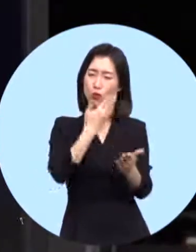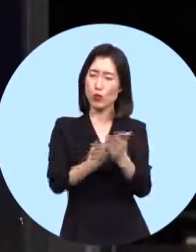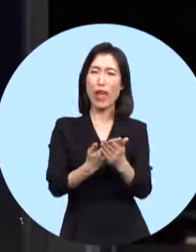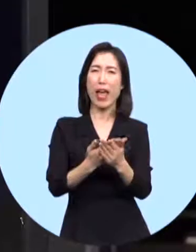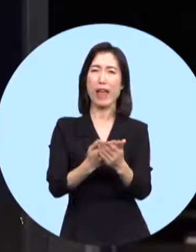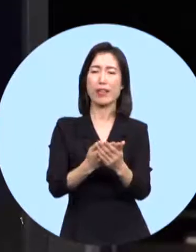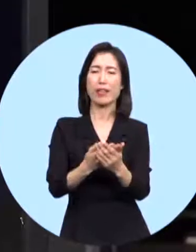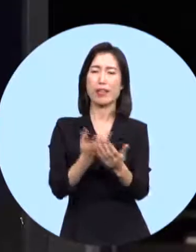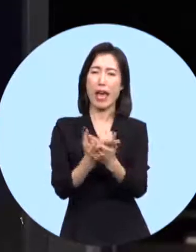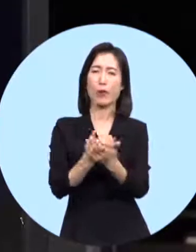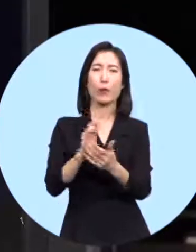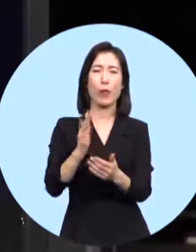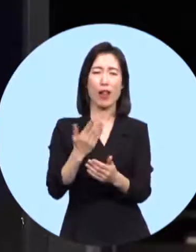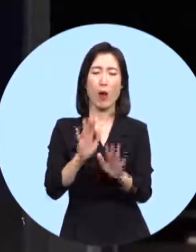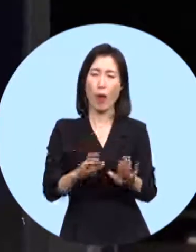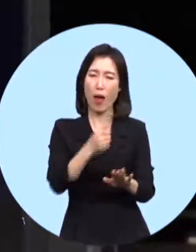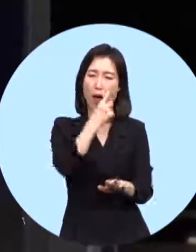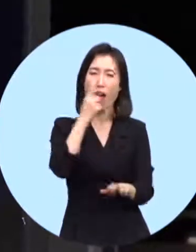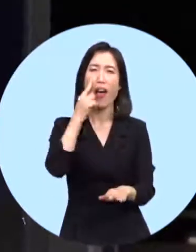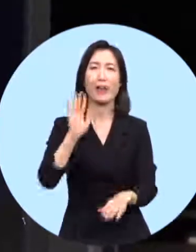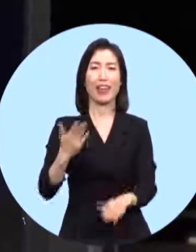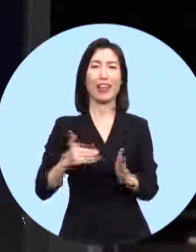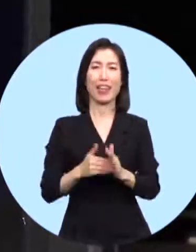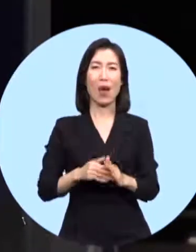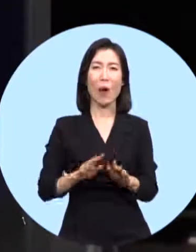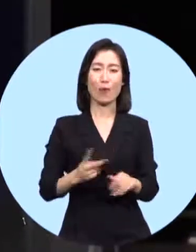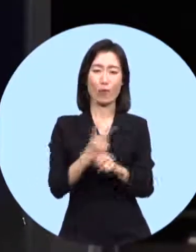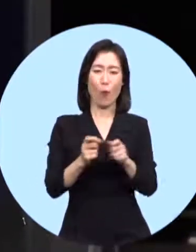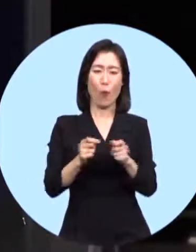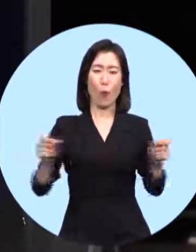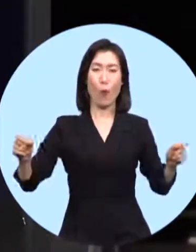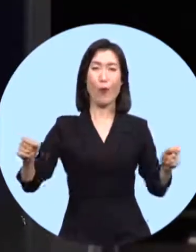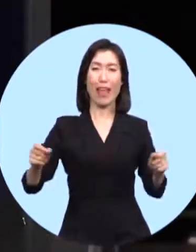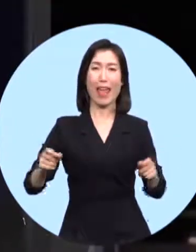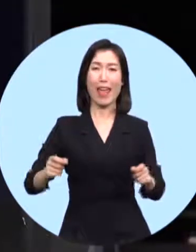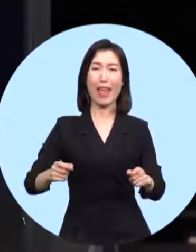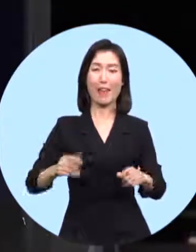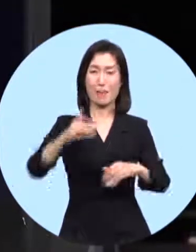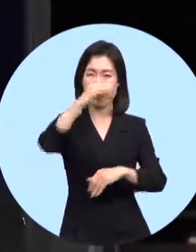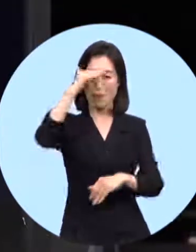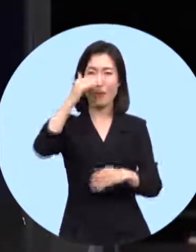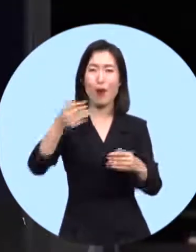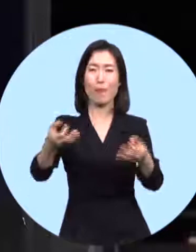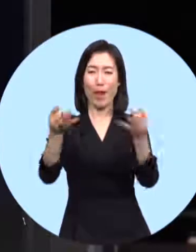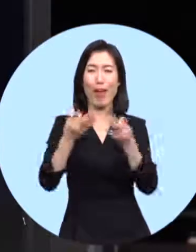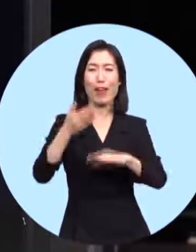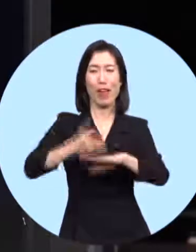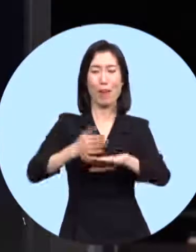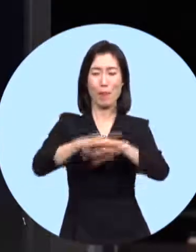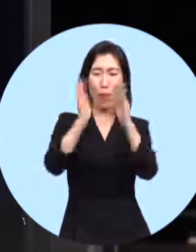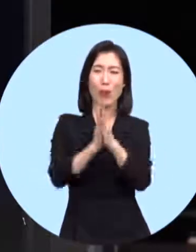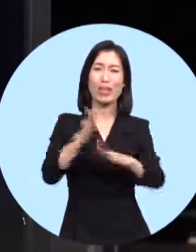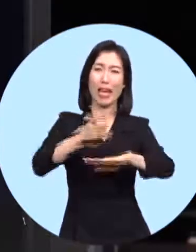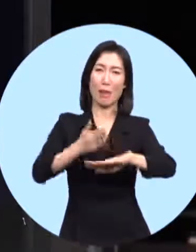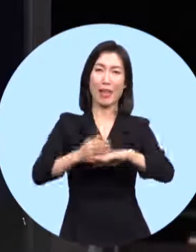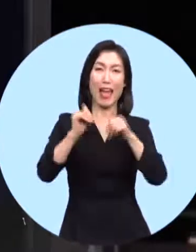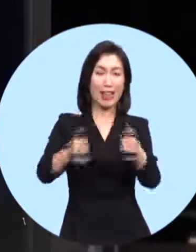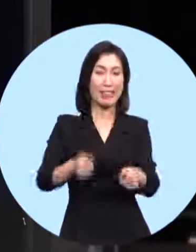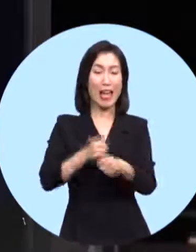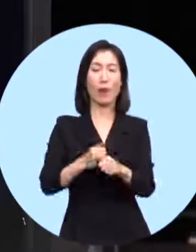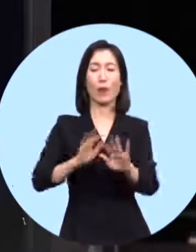중요한 원동력임을 확인하였습니다. 긴 시간 끝까지 참여해 주신 모든 분께